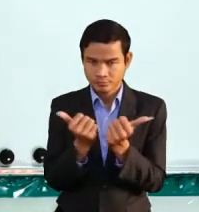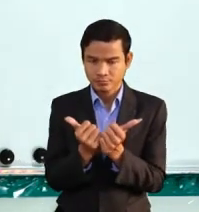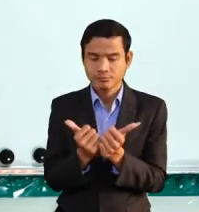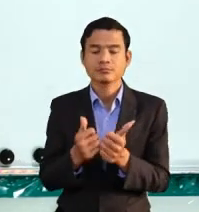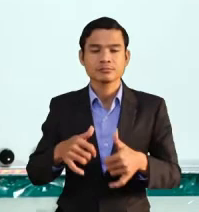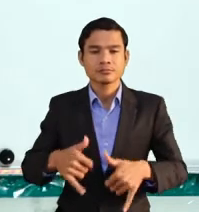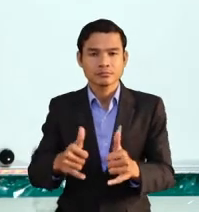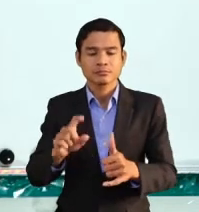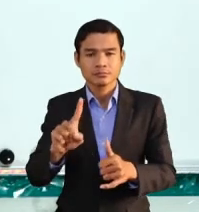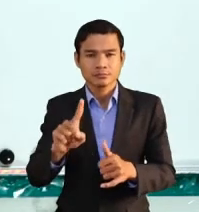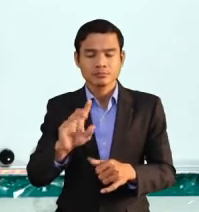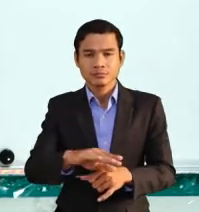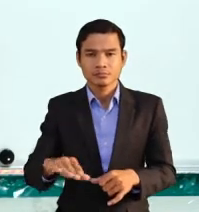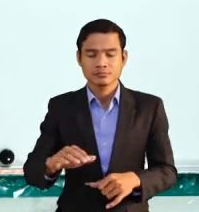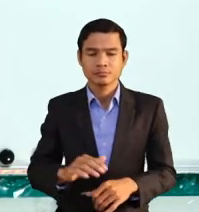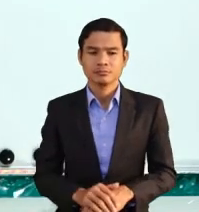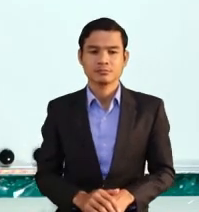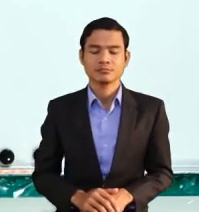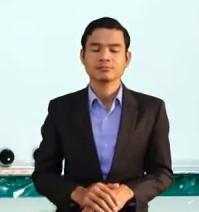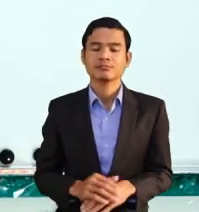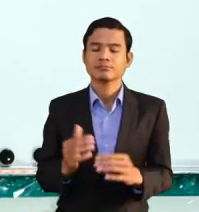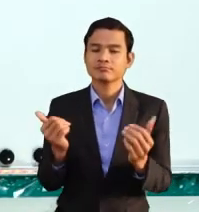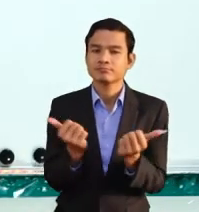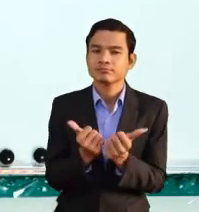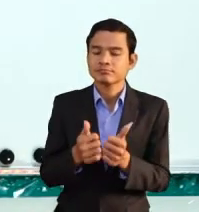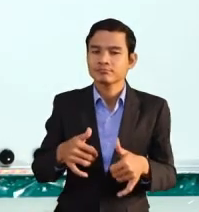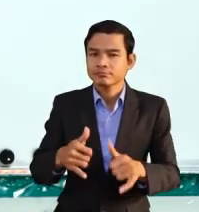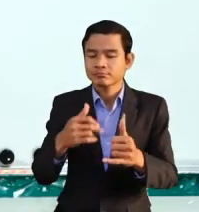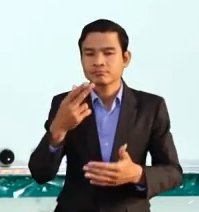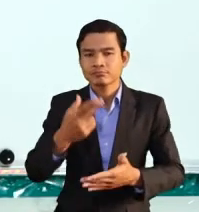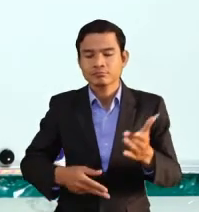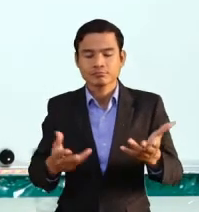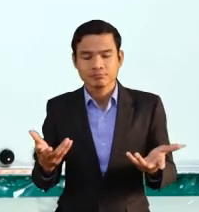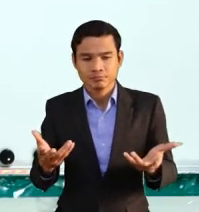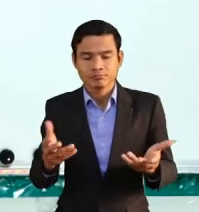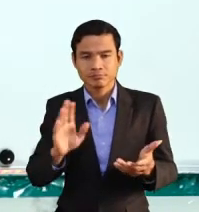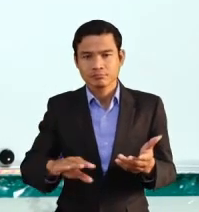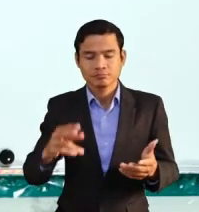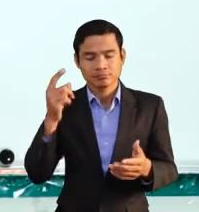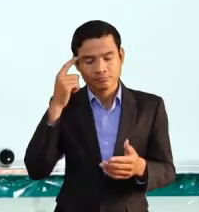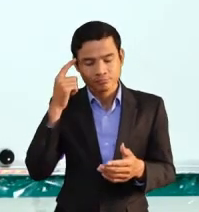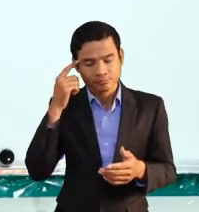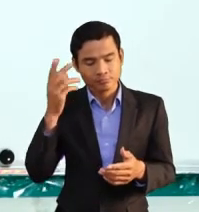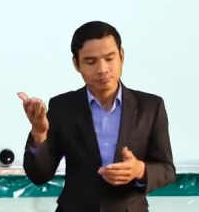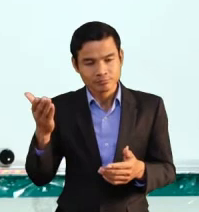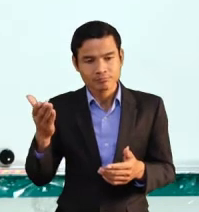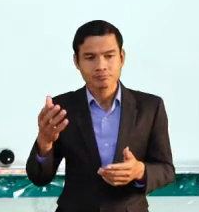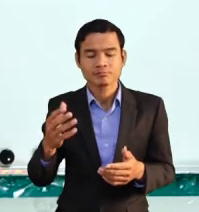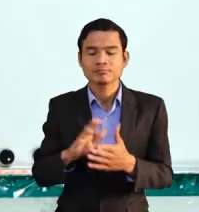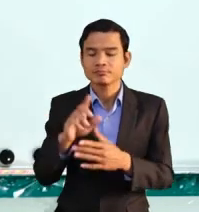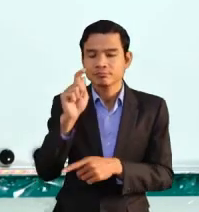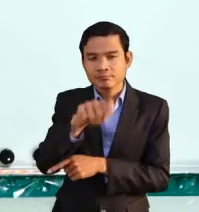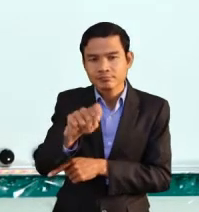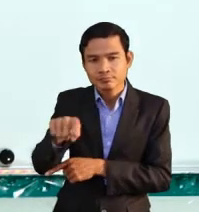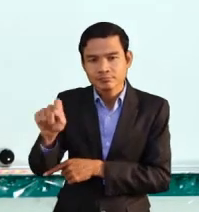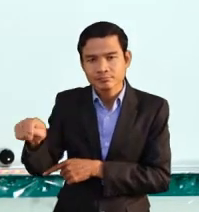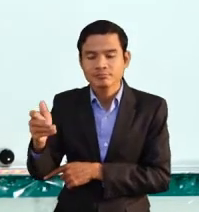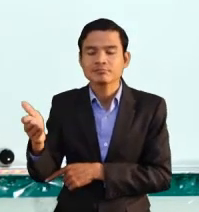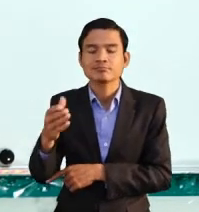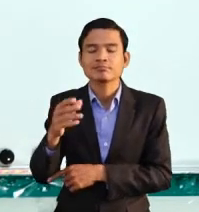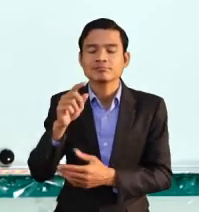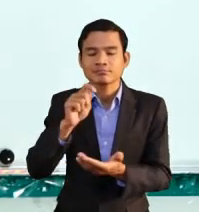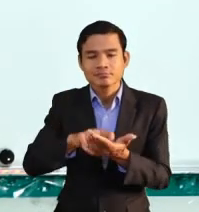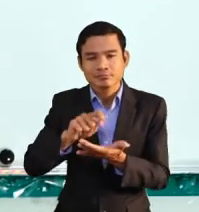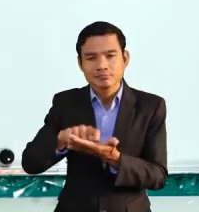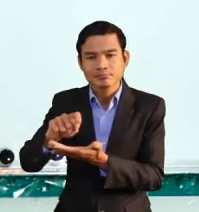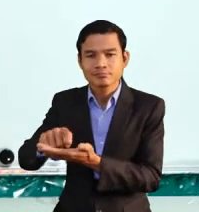bài mùi chân mình là bài ấy ạ con ấy bài ấy chắc chùm này á con á cha chắc chùm